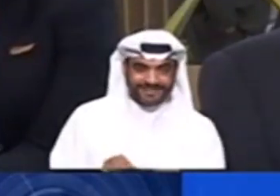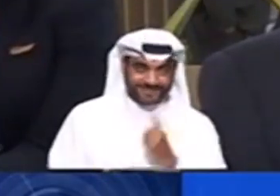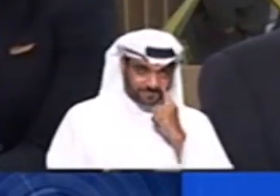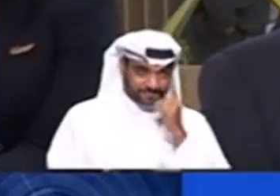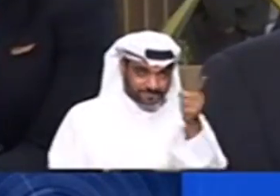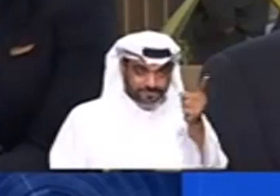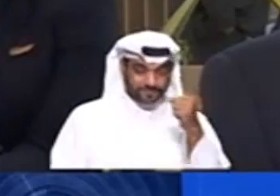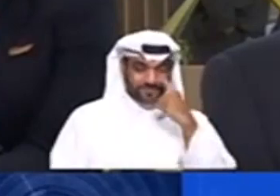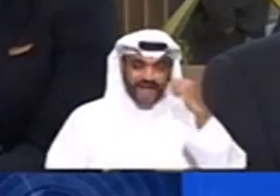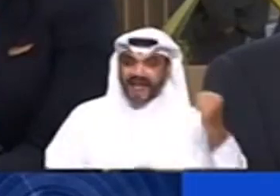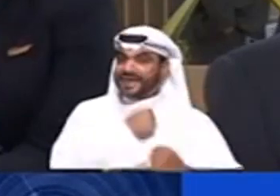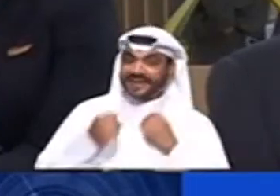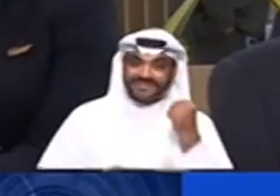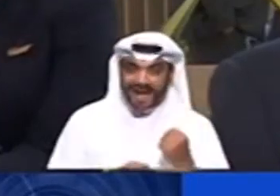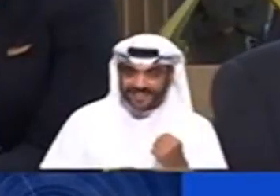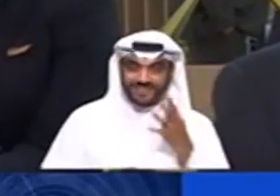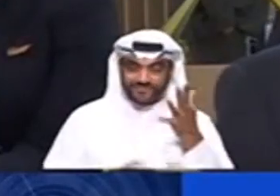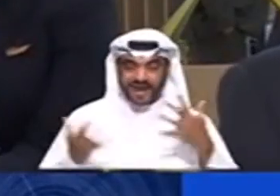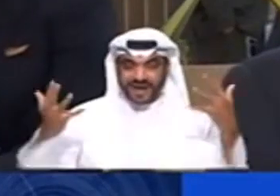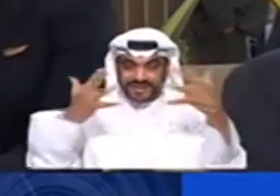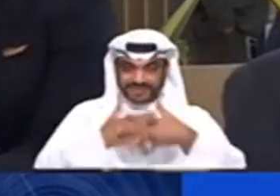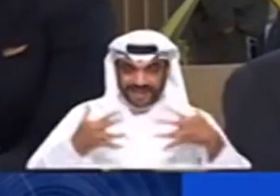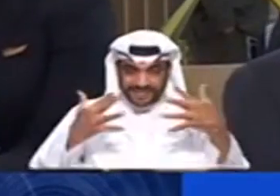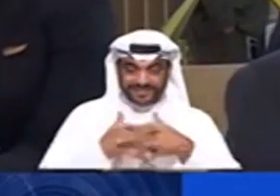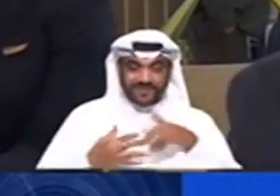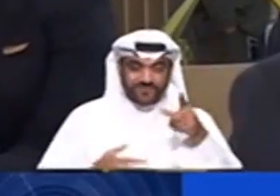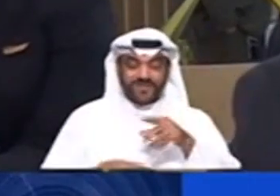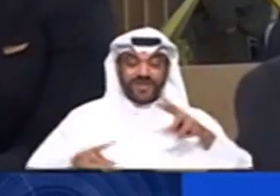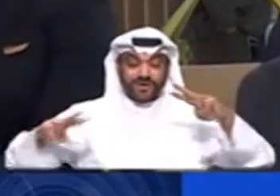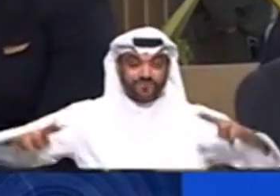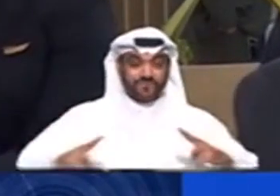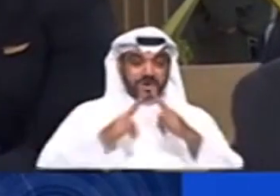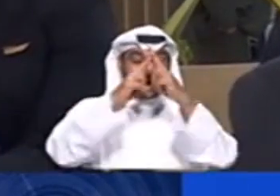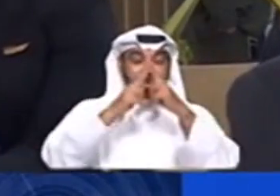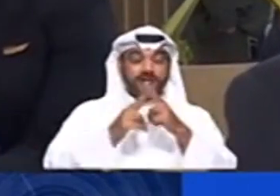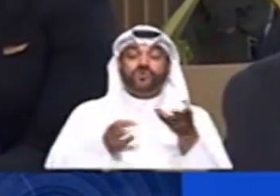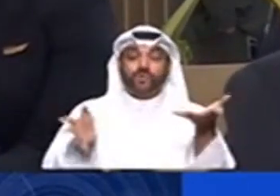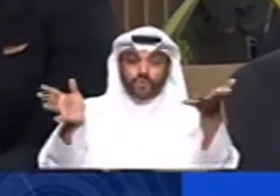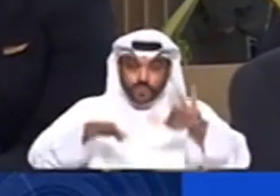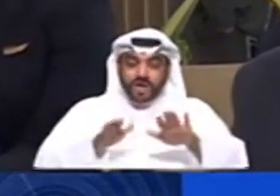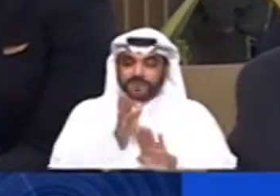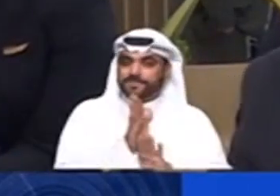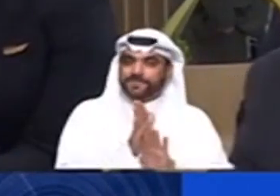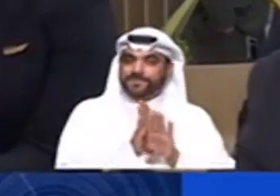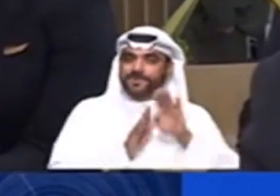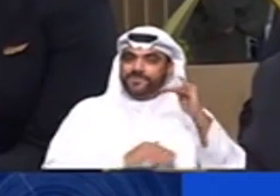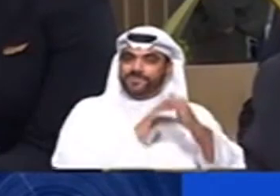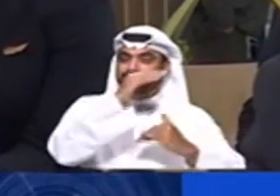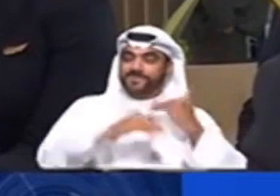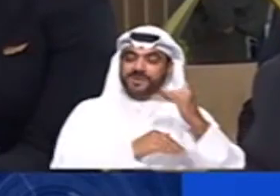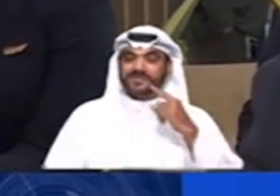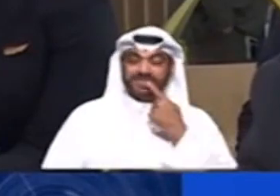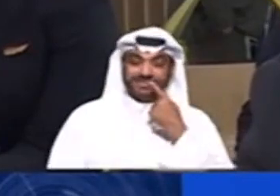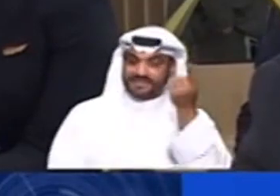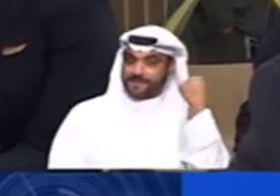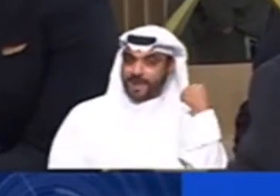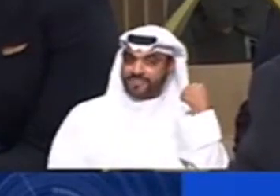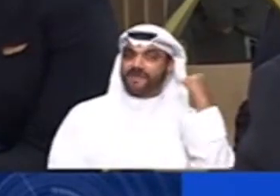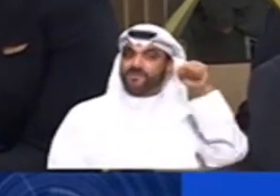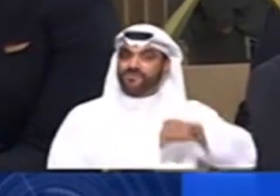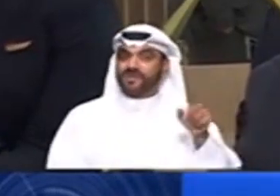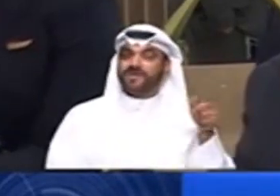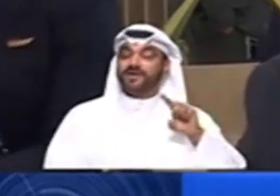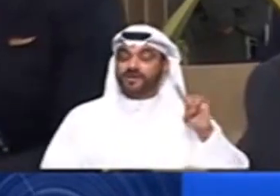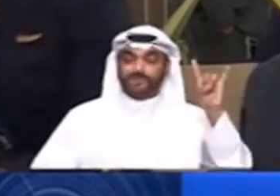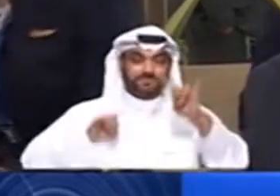الكويتية في فرنسا فهو نشاط مزدهر ومستمر. العام الماضي كانت هناك